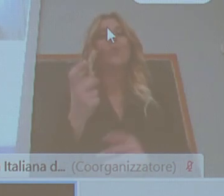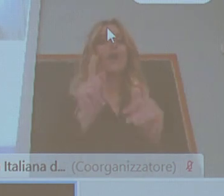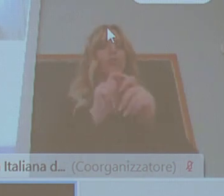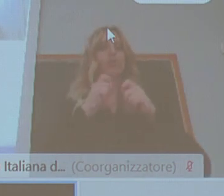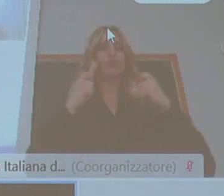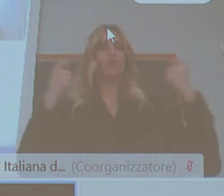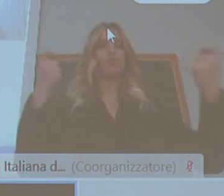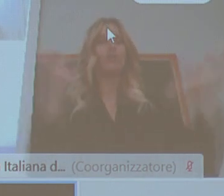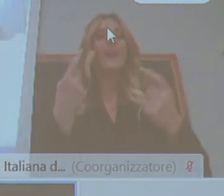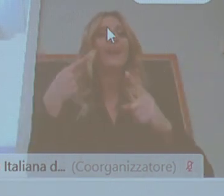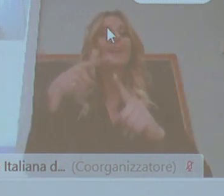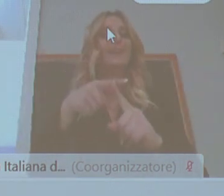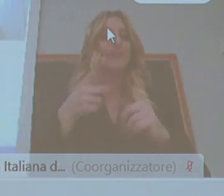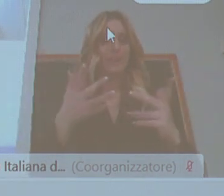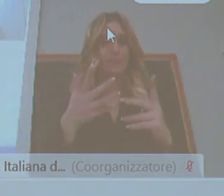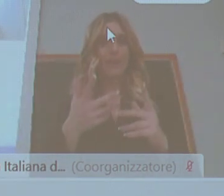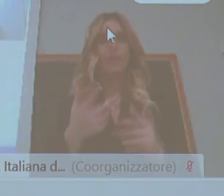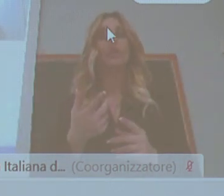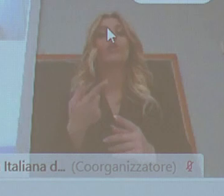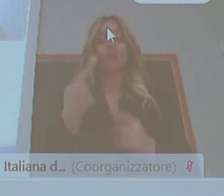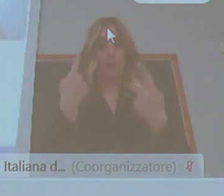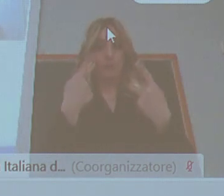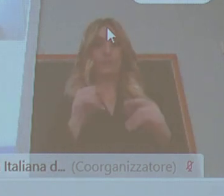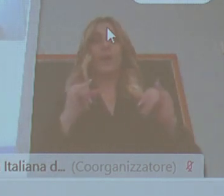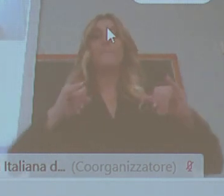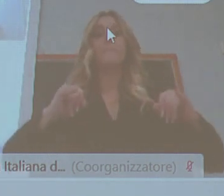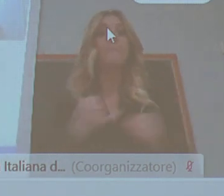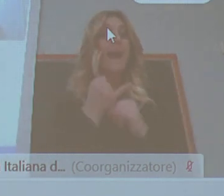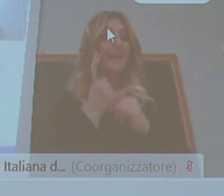di riferimento, quindi in modo particolare